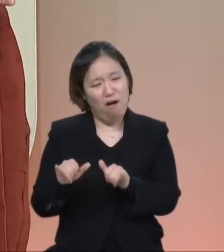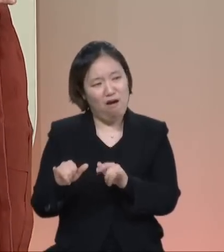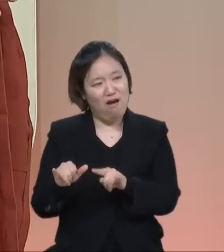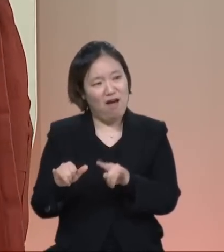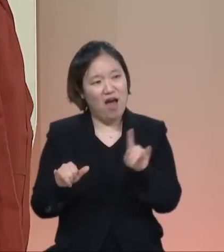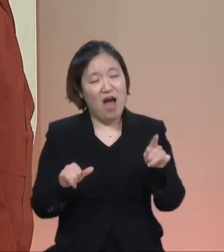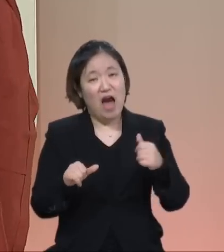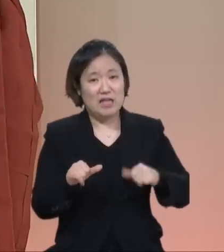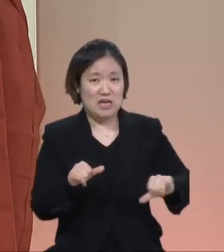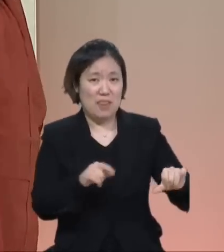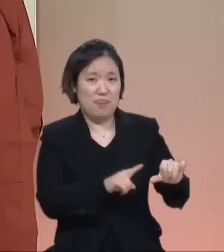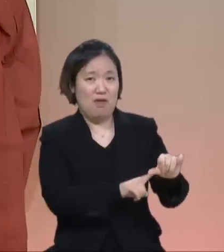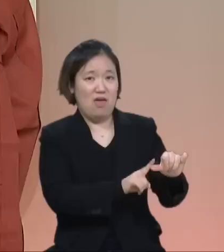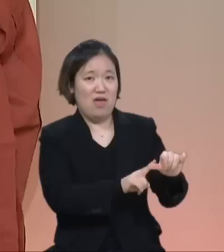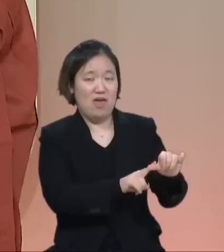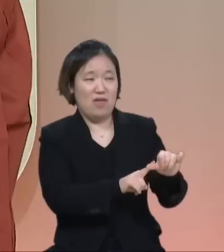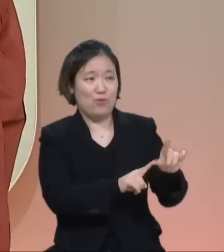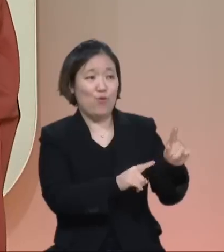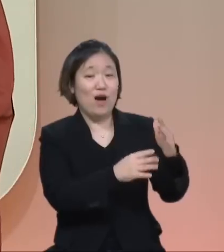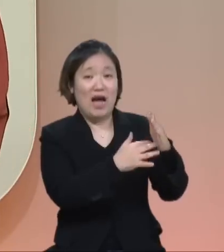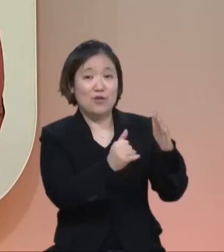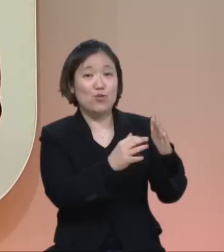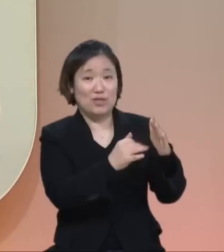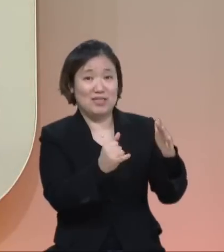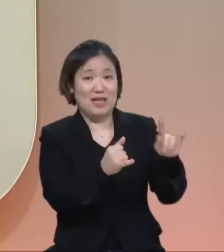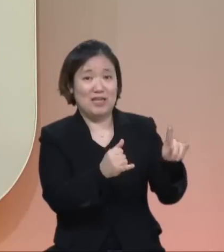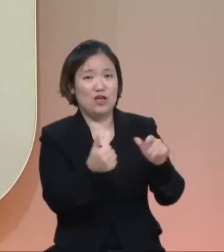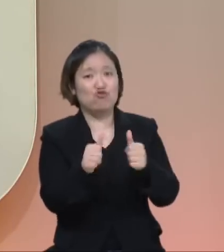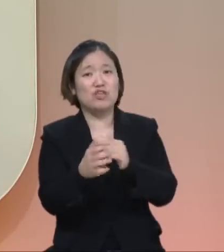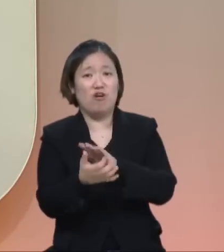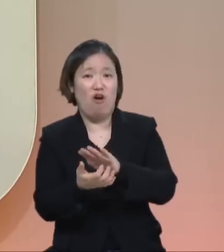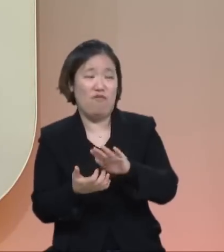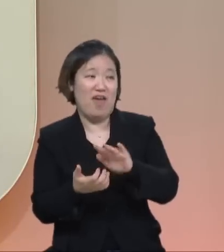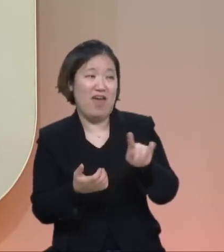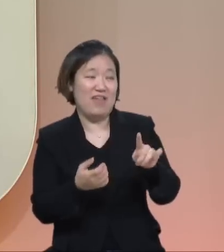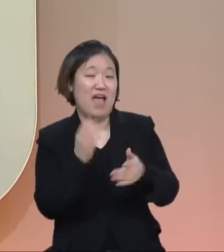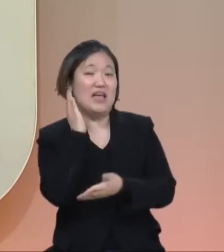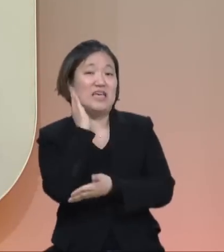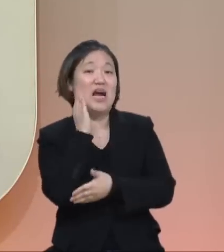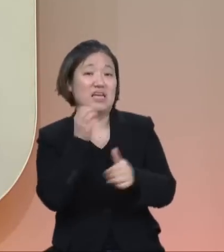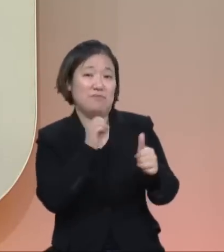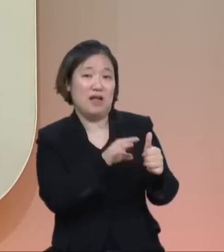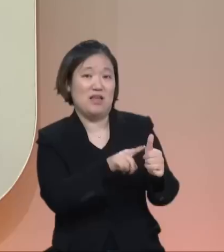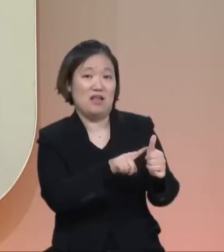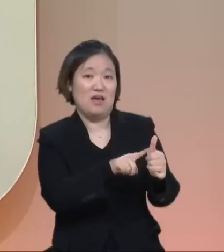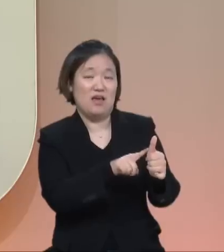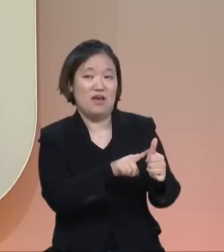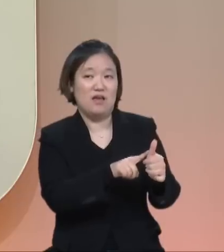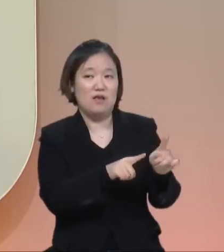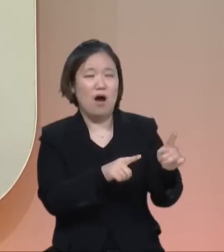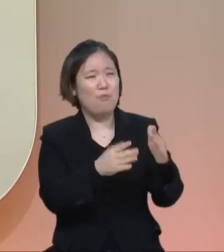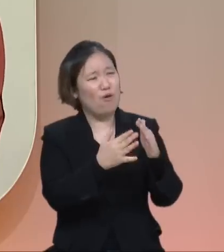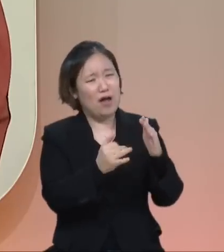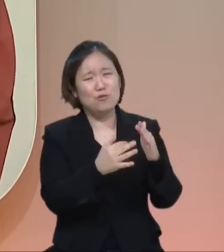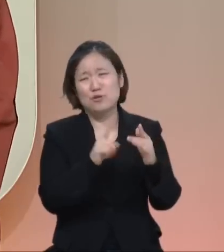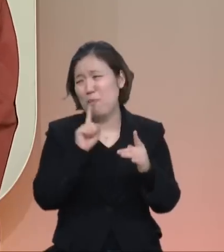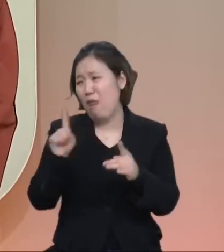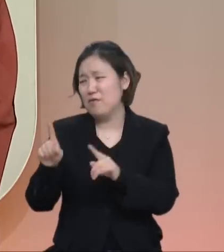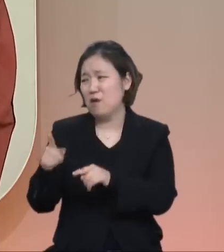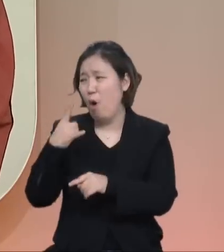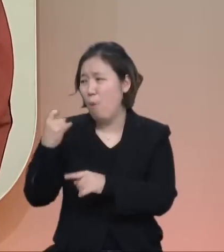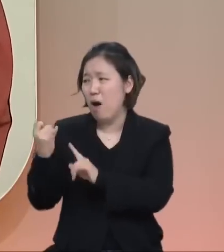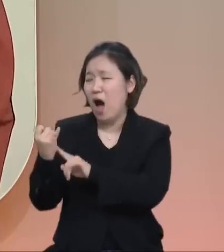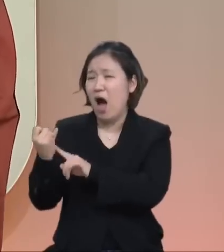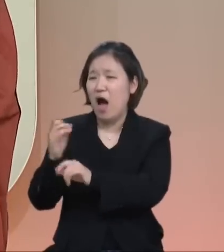아들에게 가족들에게 이제 유원 비슷하게 다 이야기를 남겨 놨대요 이제 가족들은 그러겠죠 엄마